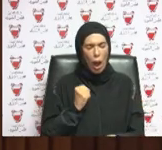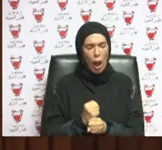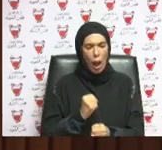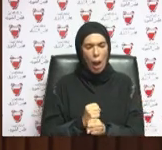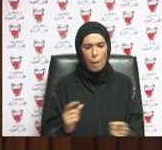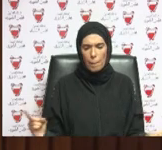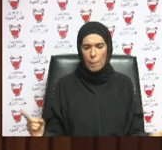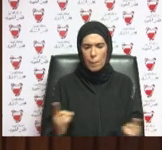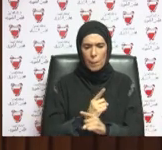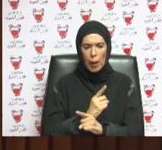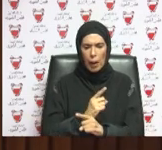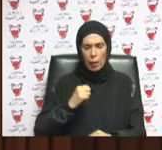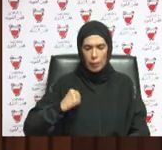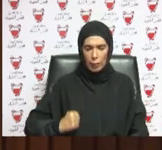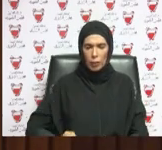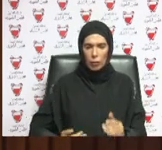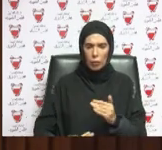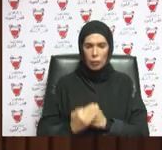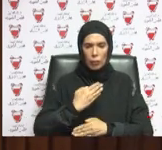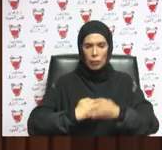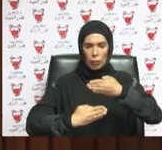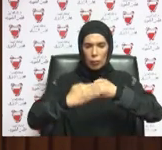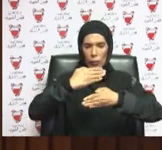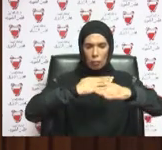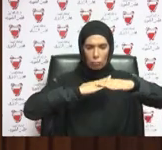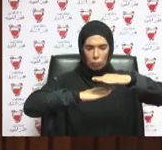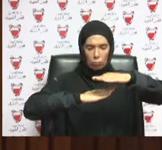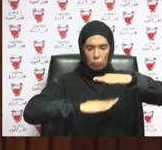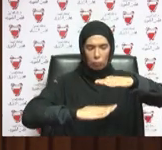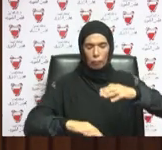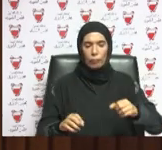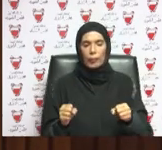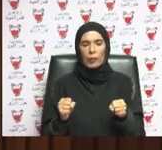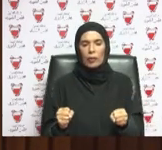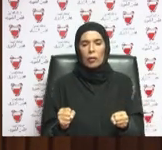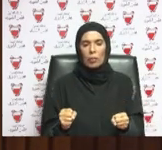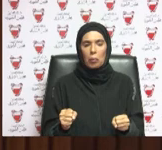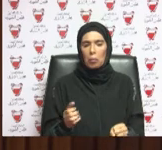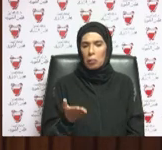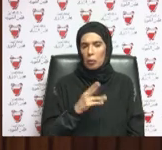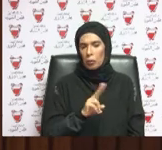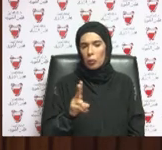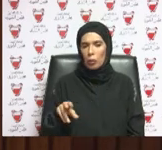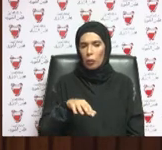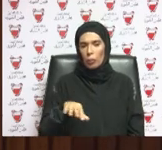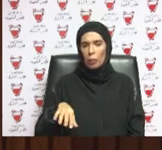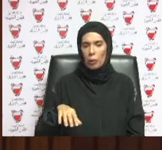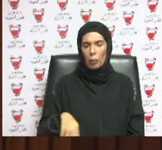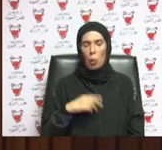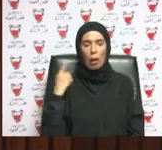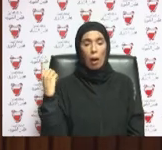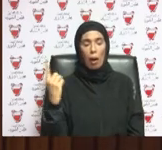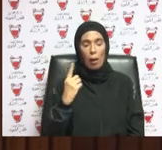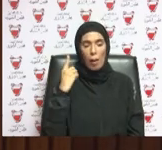دولة عصرية ذات بنية تحتية قوية لا تختلف تماماً عن باقي الدول الغنية،